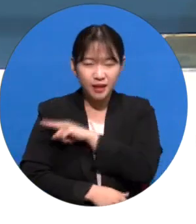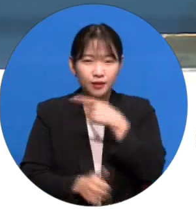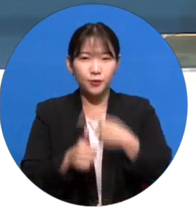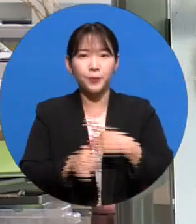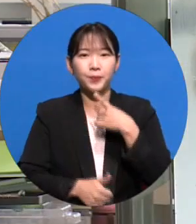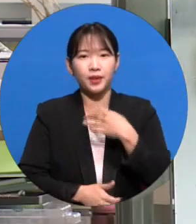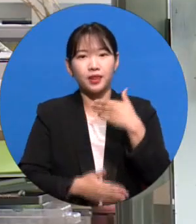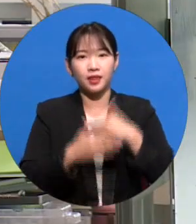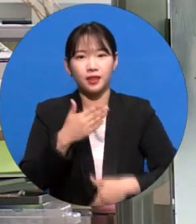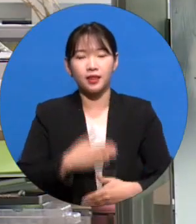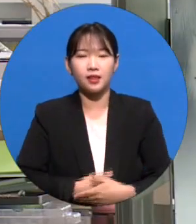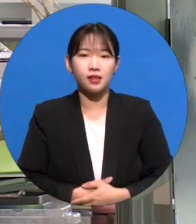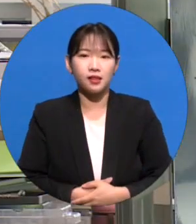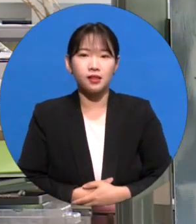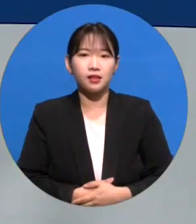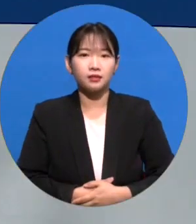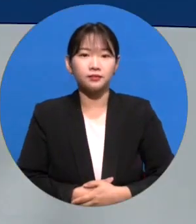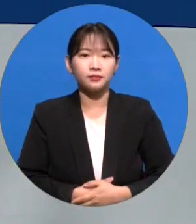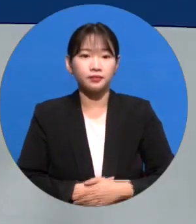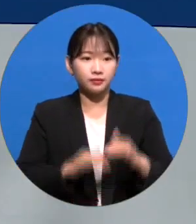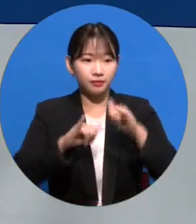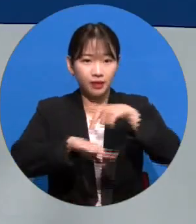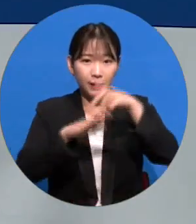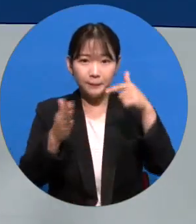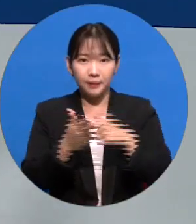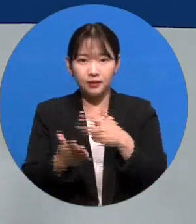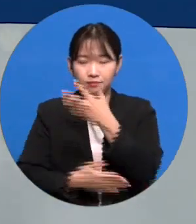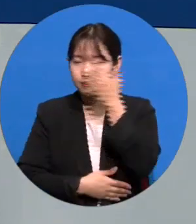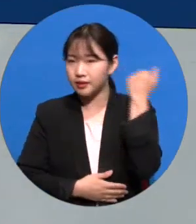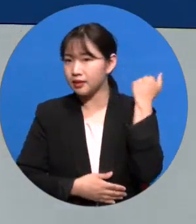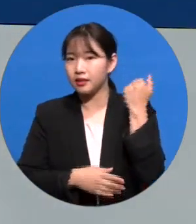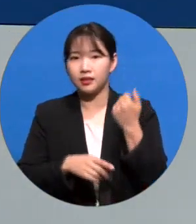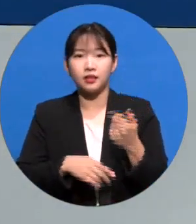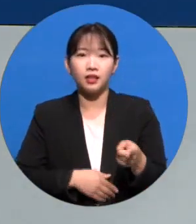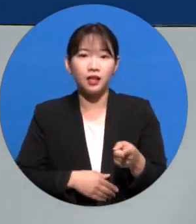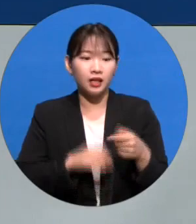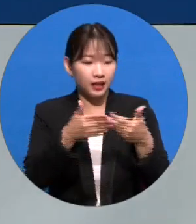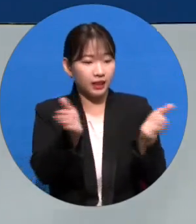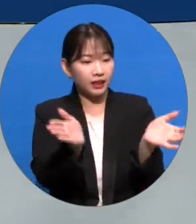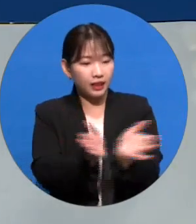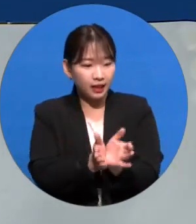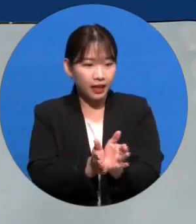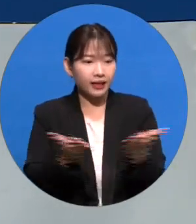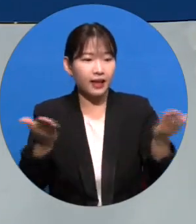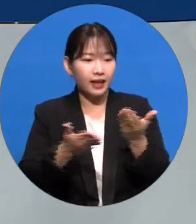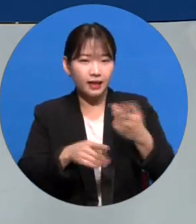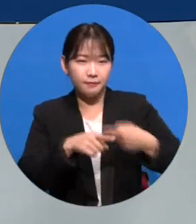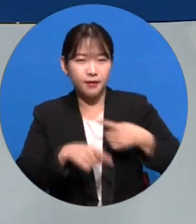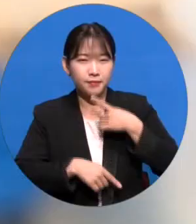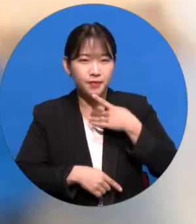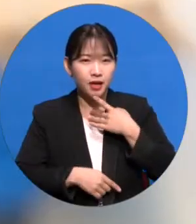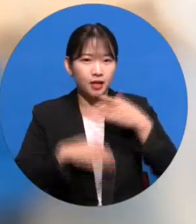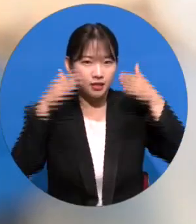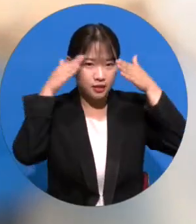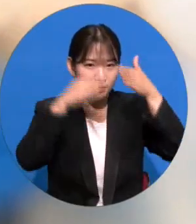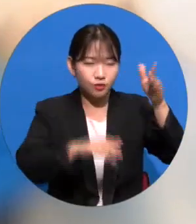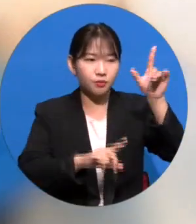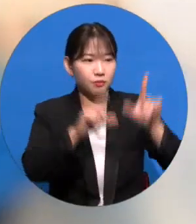비아냥만 남았습니다. 민심의 눈과 귀를 닫은 채 정당의 정무적 판단만 앞세우는